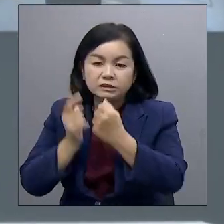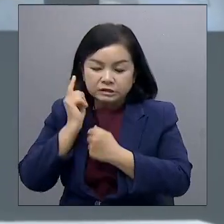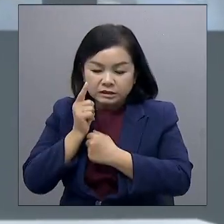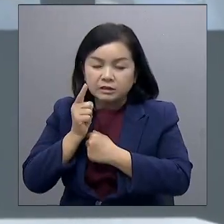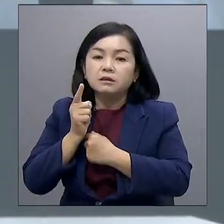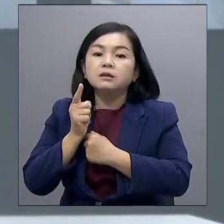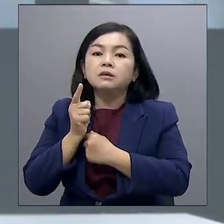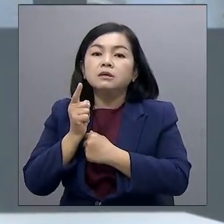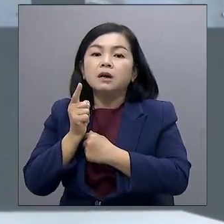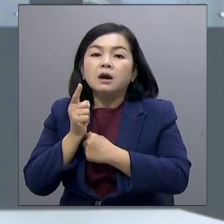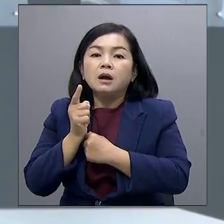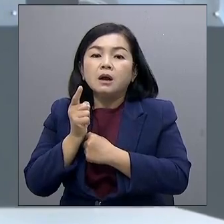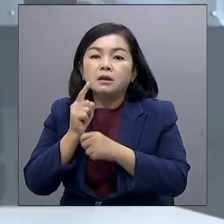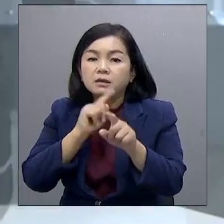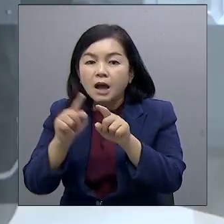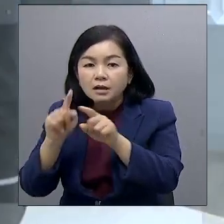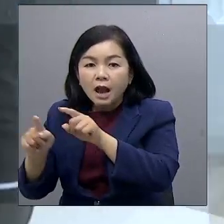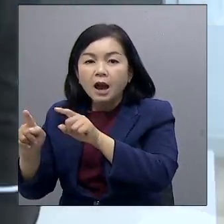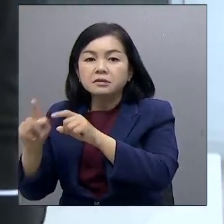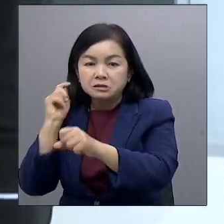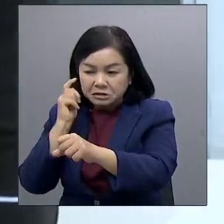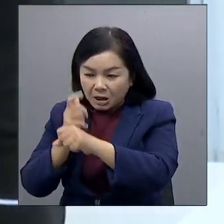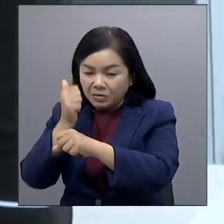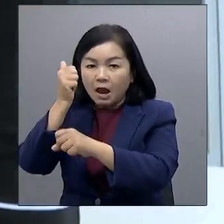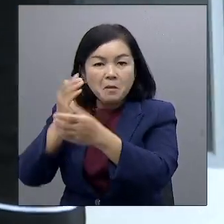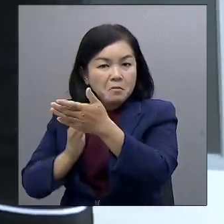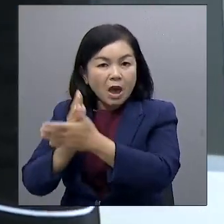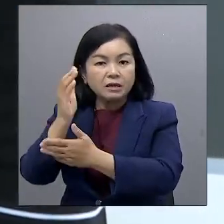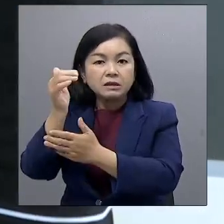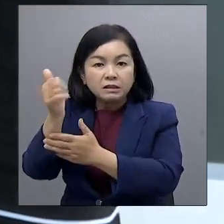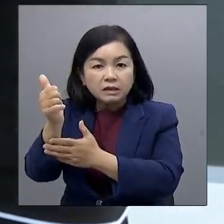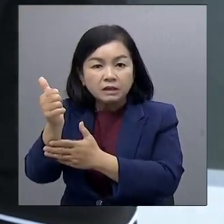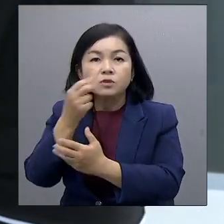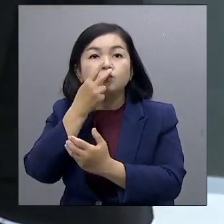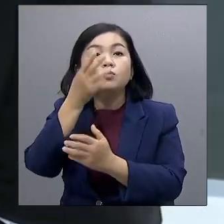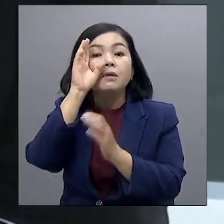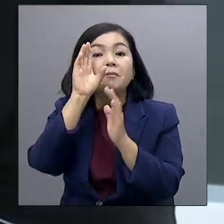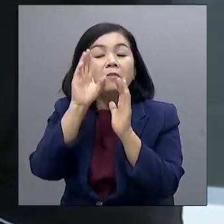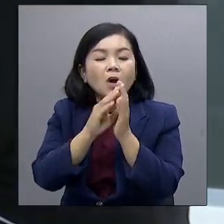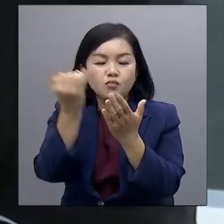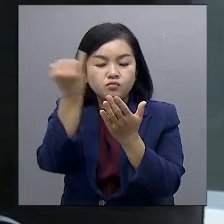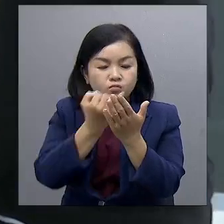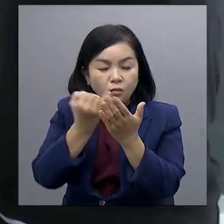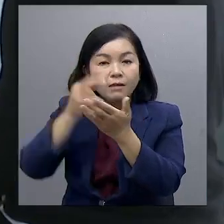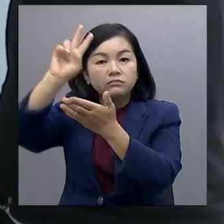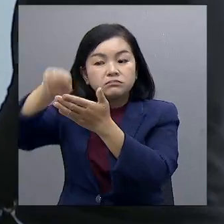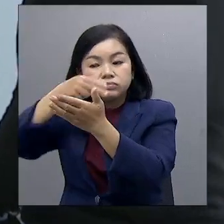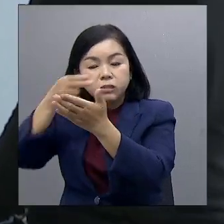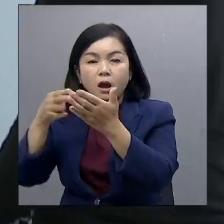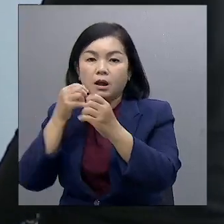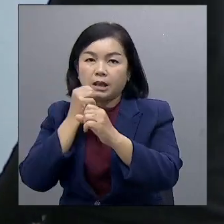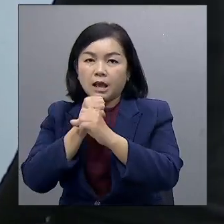มันมันถึงจะได้รับประสบความสำเร็จนะคะอย่างอันเนี้ยถ้าเห็นพวกทั้งรูปแบบการทำ